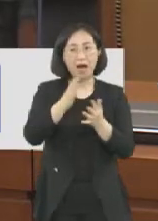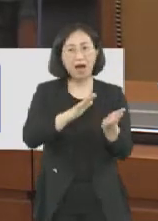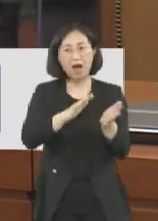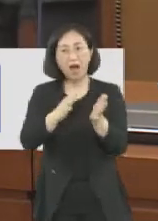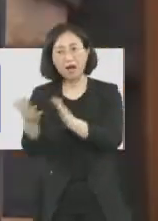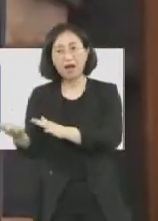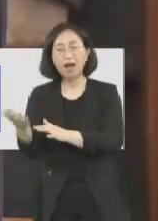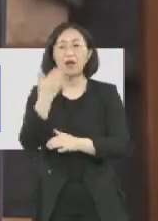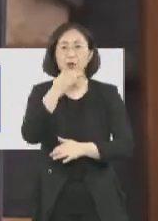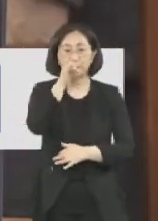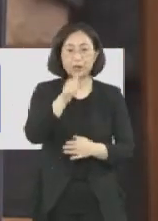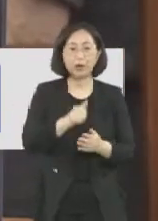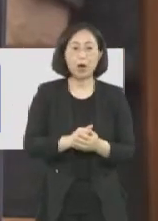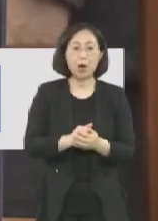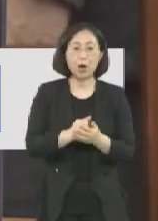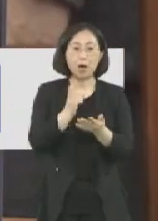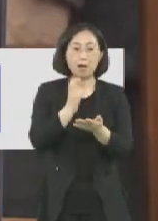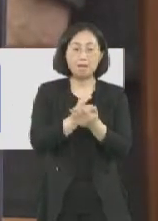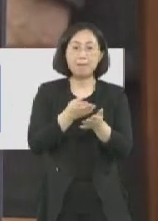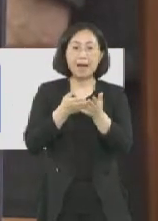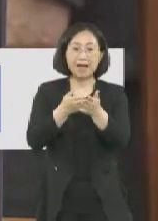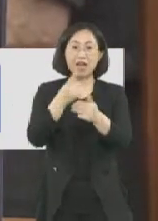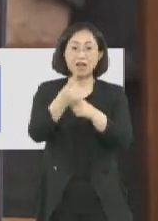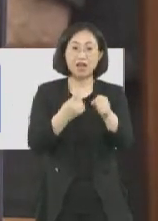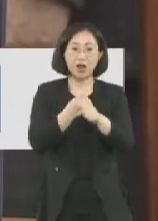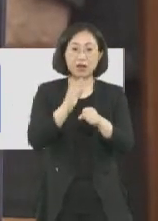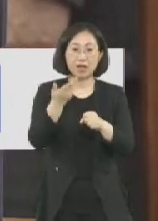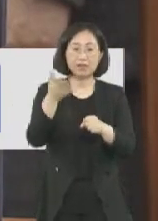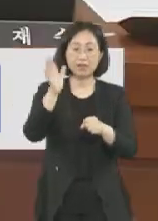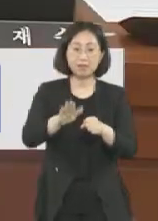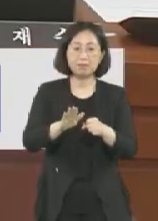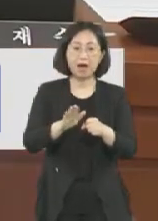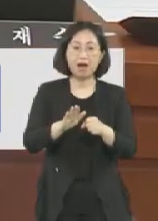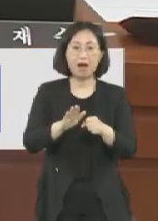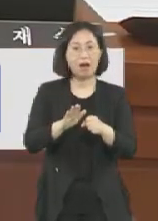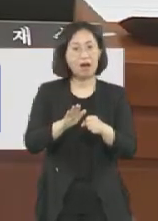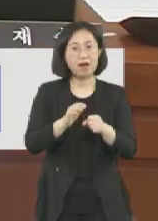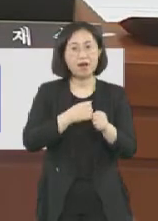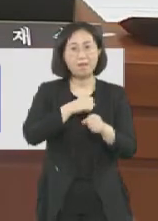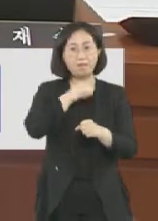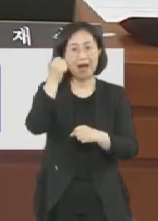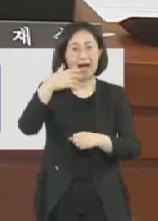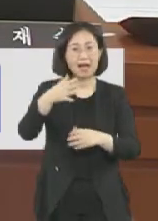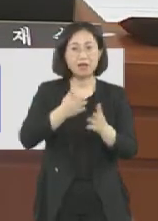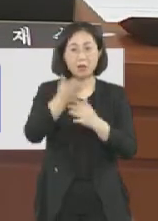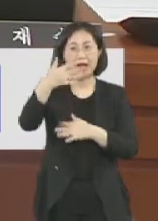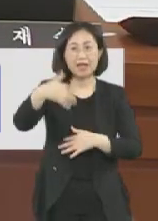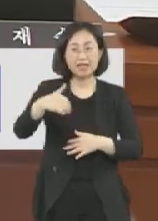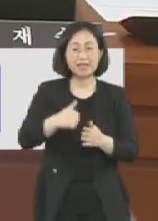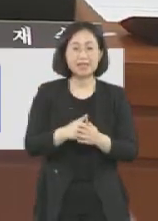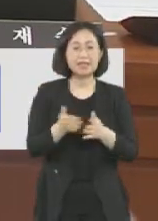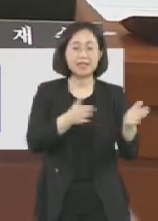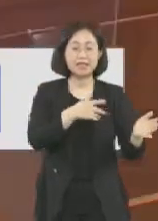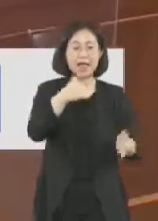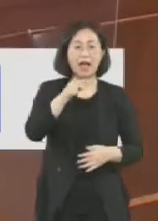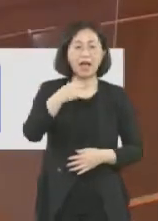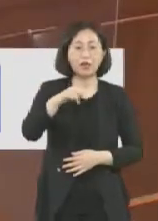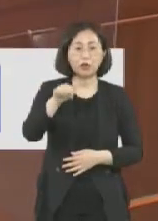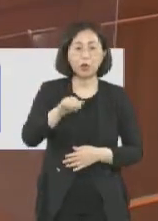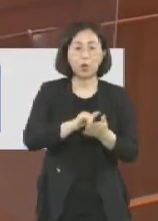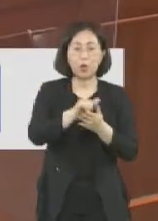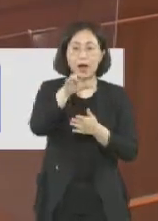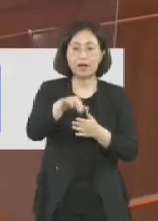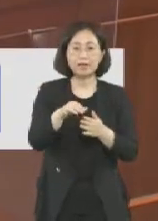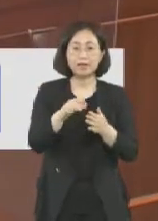전망입니다. 국회법 개정안은 발의된 지 1년이 넘었지만 아직 상임위 문턱을 넘지도 못한 반면 가덕도 신공항